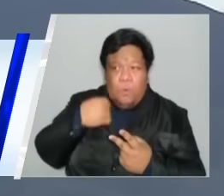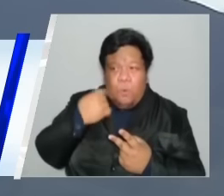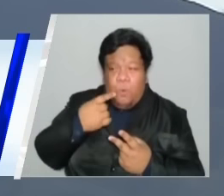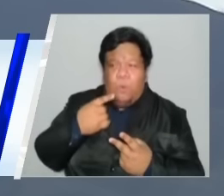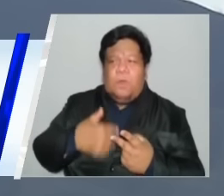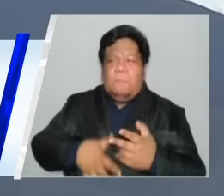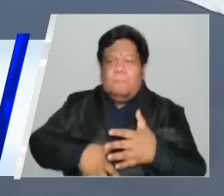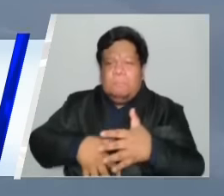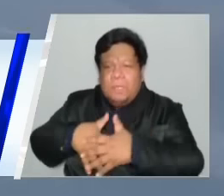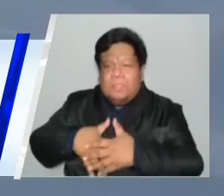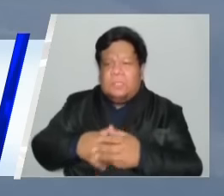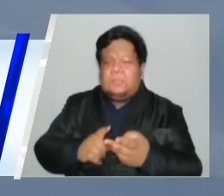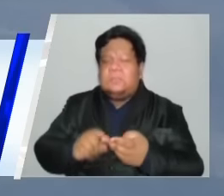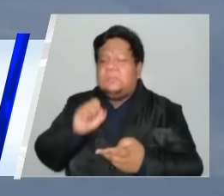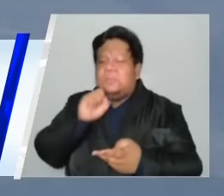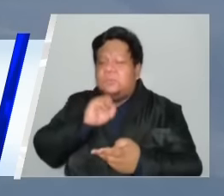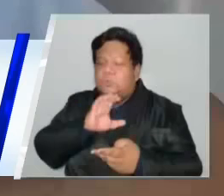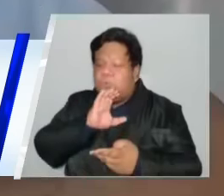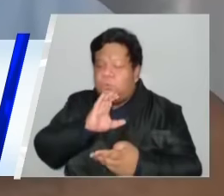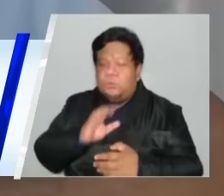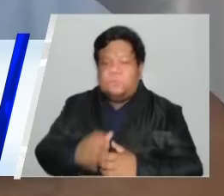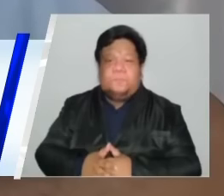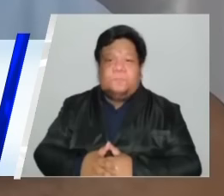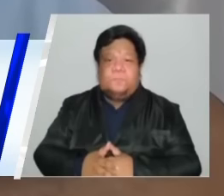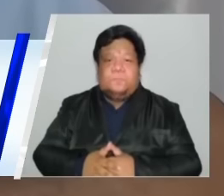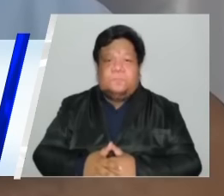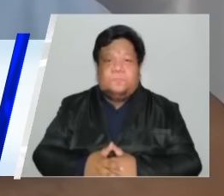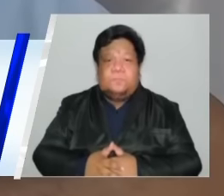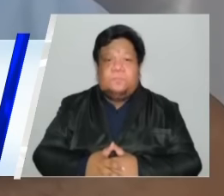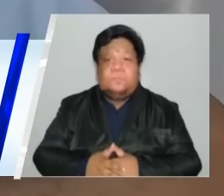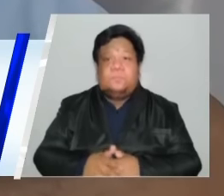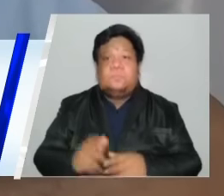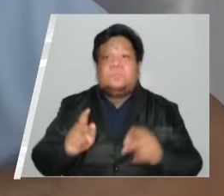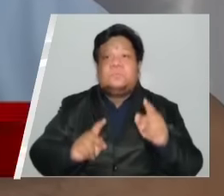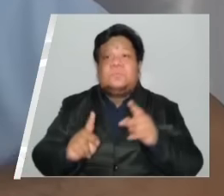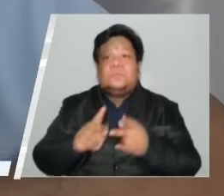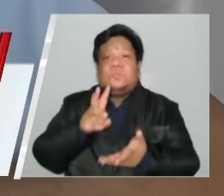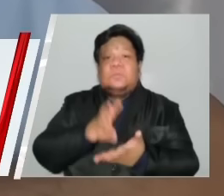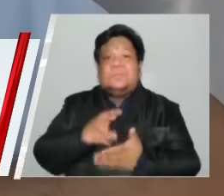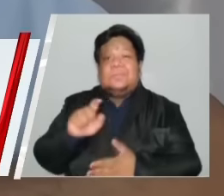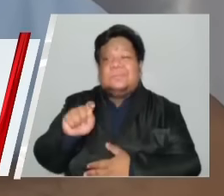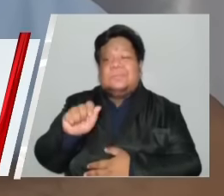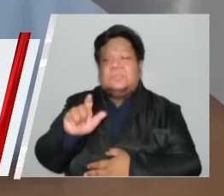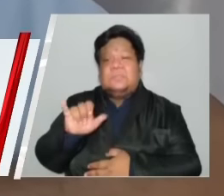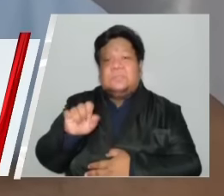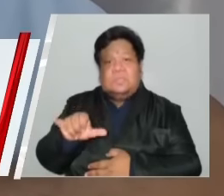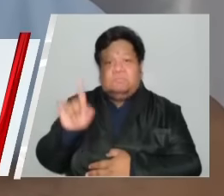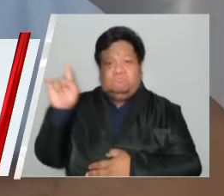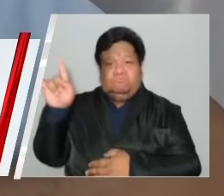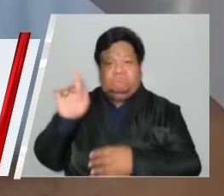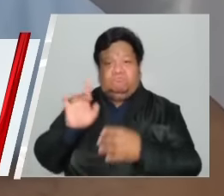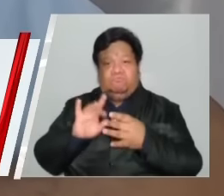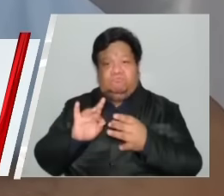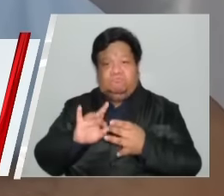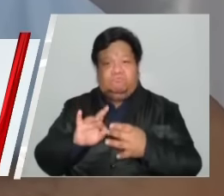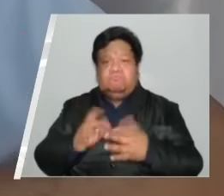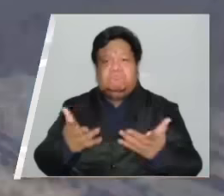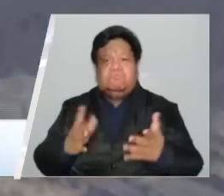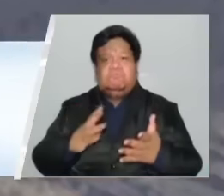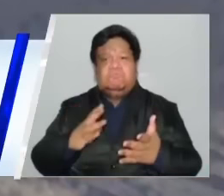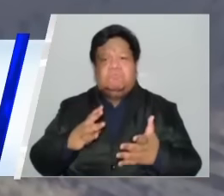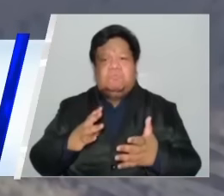naman direktang naapektuhan ang mga taga-Talisay. Normal naman po at tuloy naman po ang buhay, tuloy ang pasok ng mga